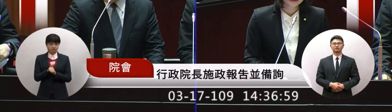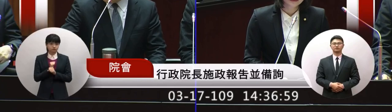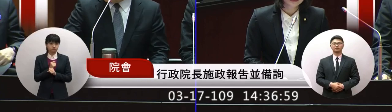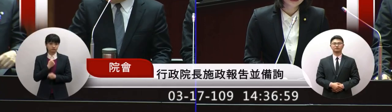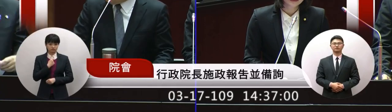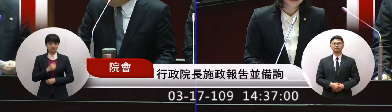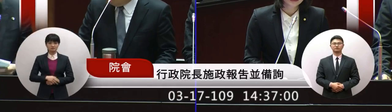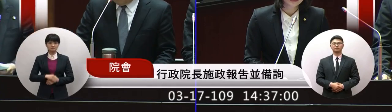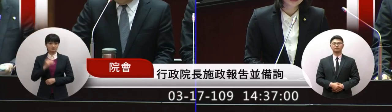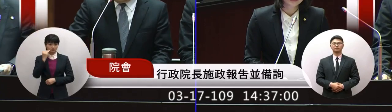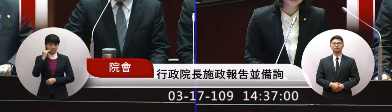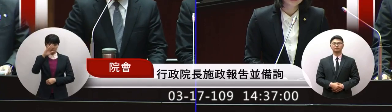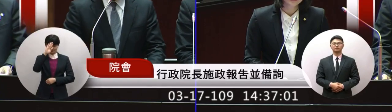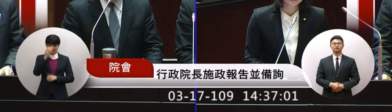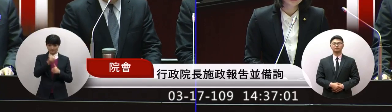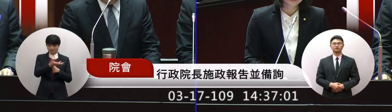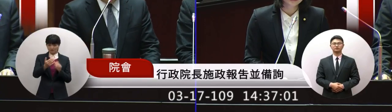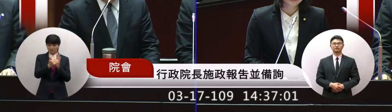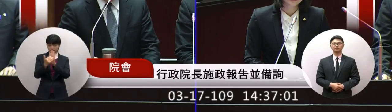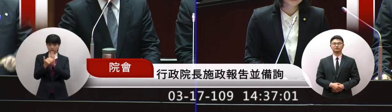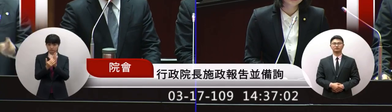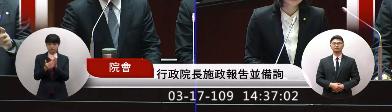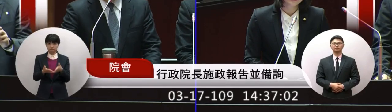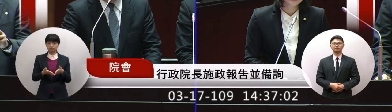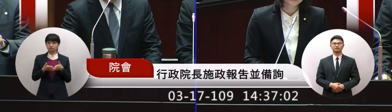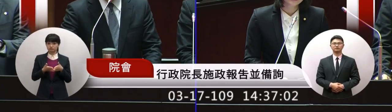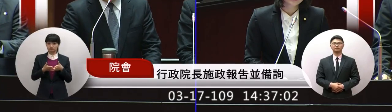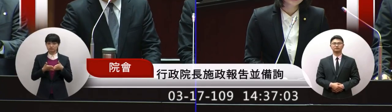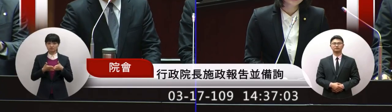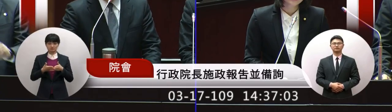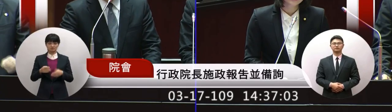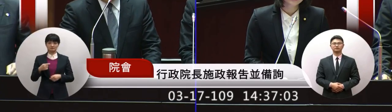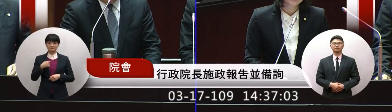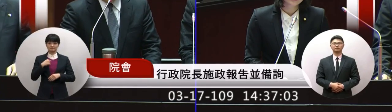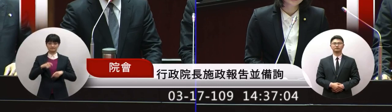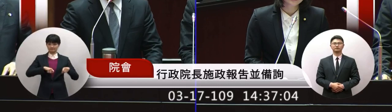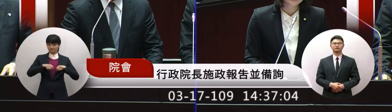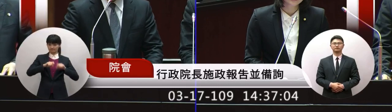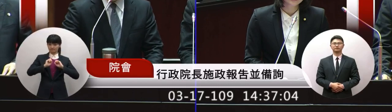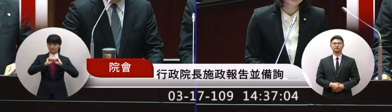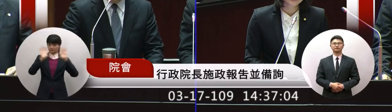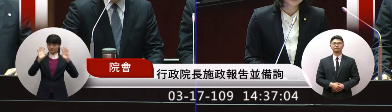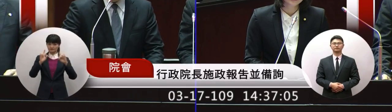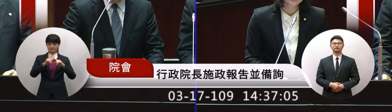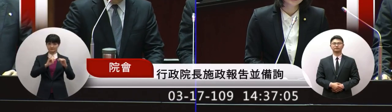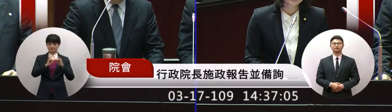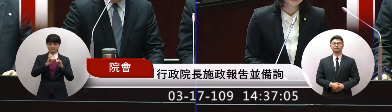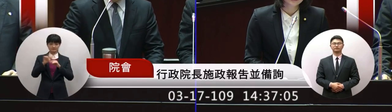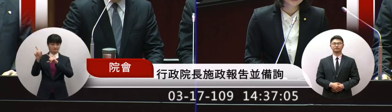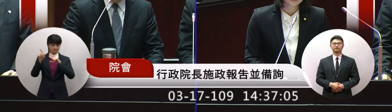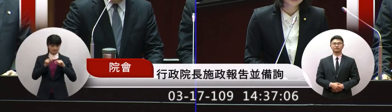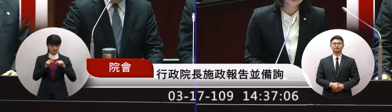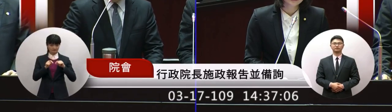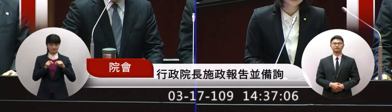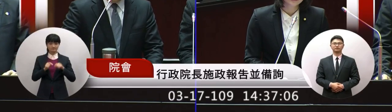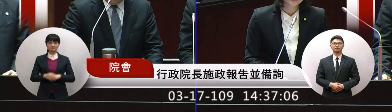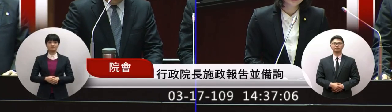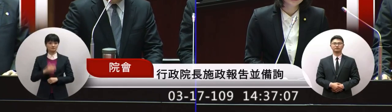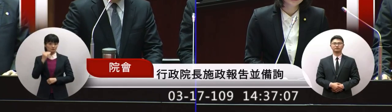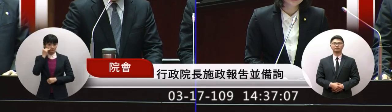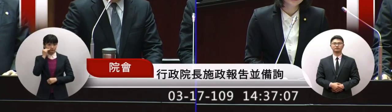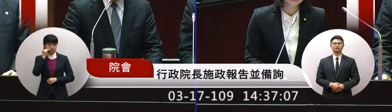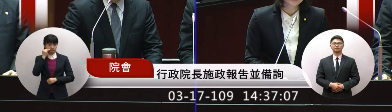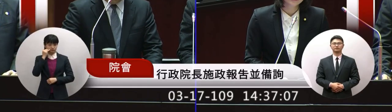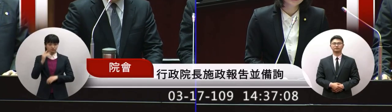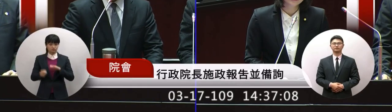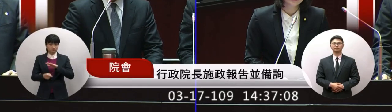防疫之需要，我们公布的相关作为人民应该遵守，如果有违反也